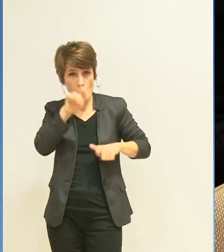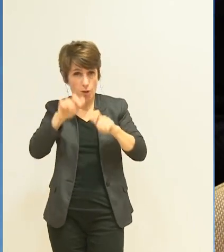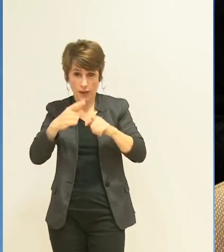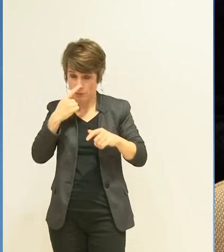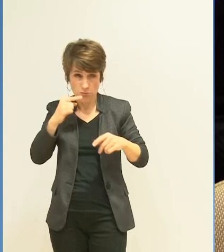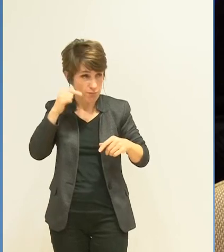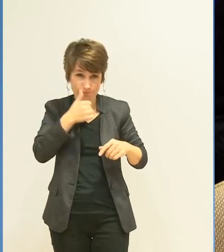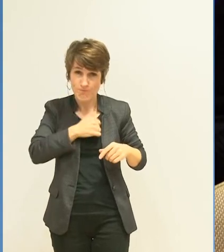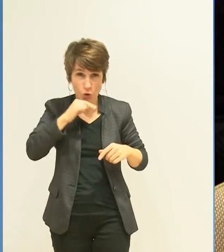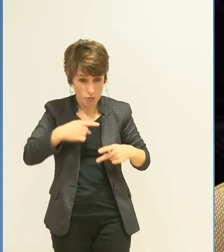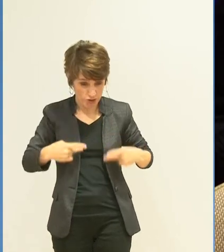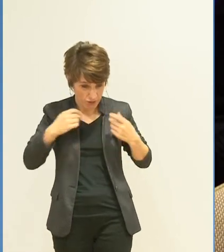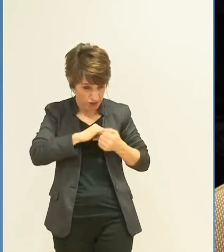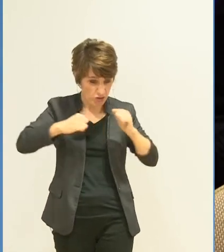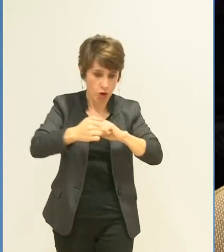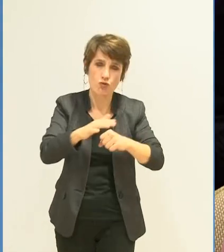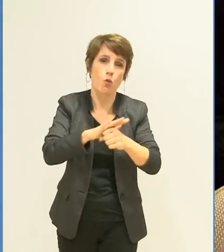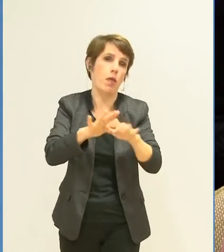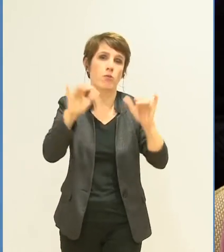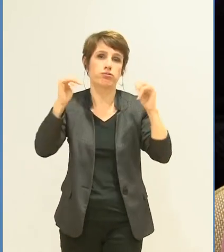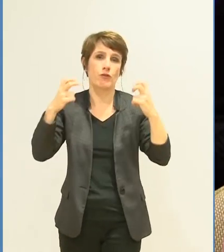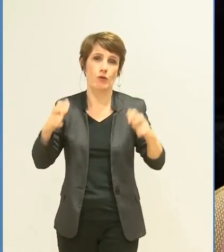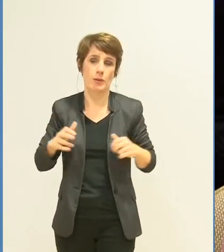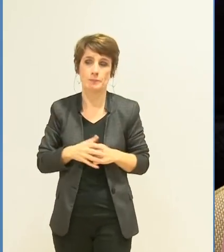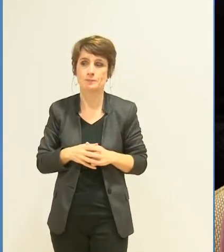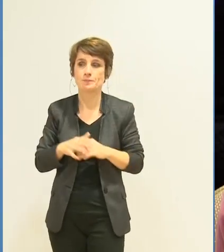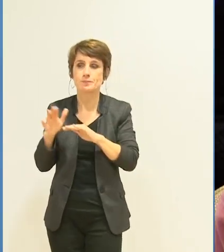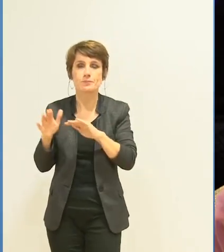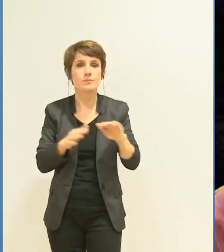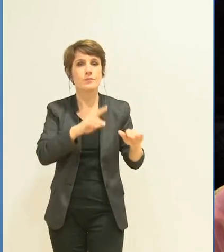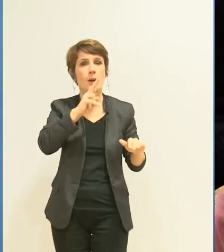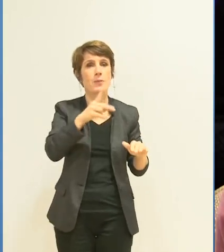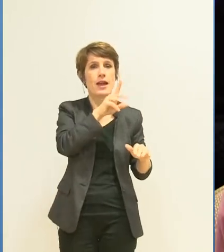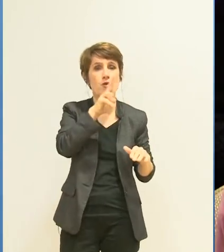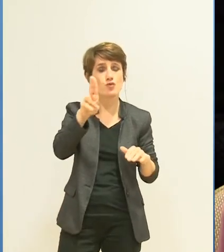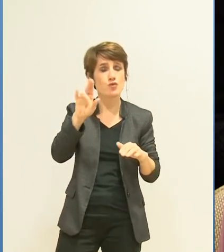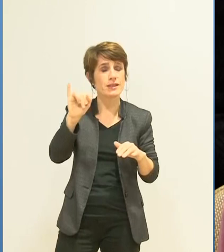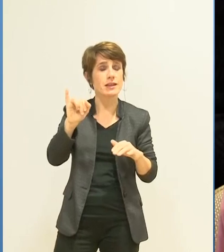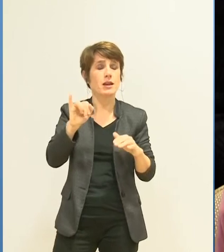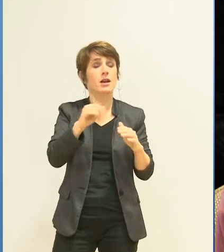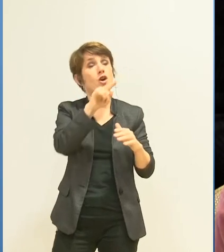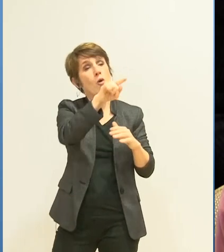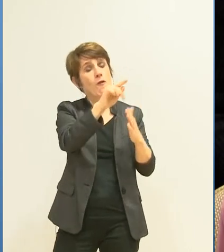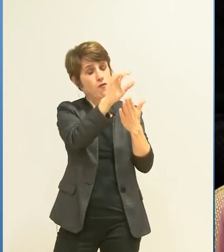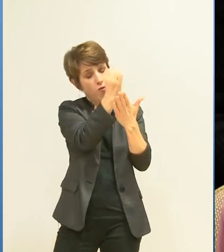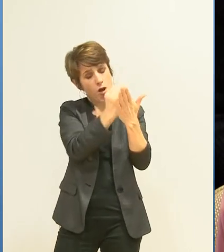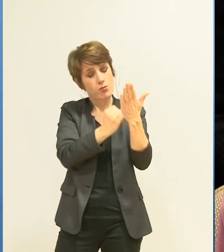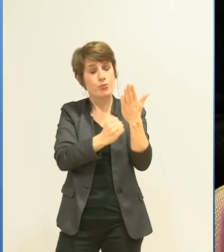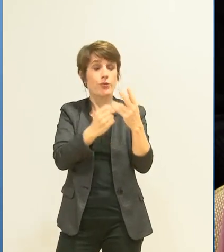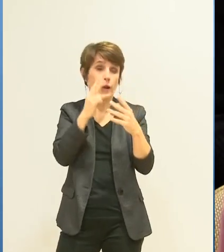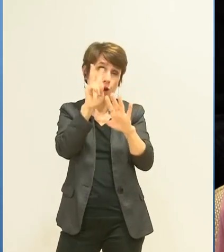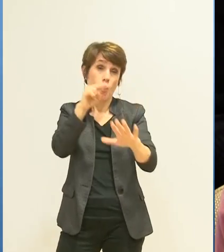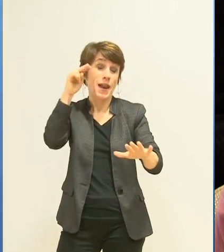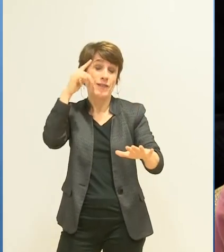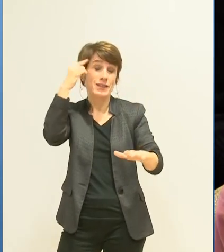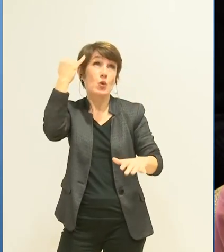de vie vous décrivez dans ce pays lui votre vision idéaliste de la ville de demain malheureusement